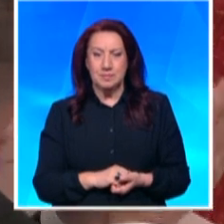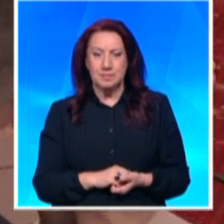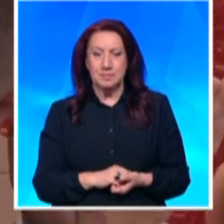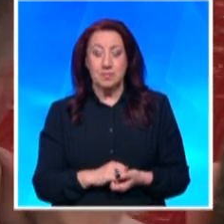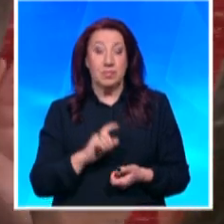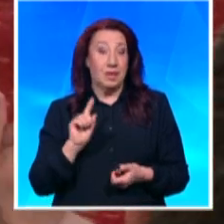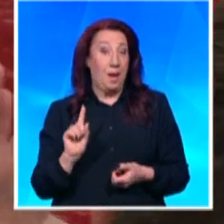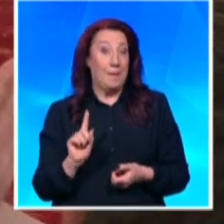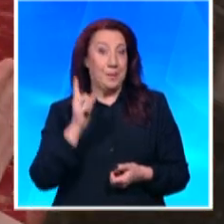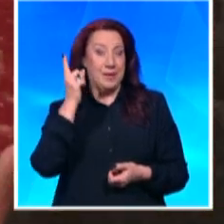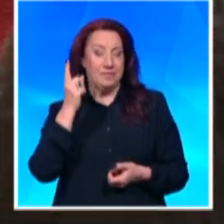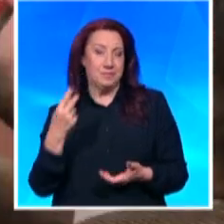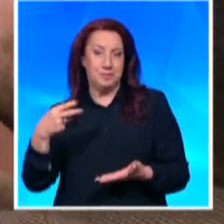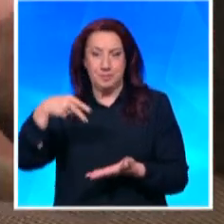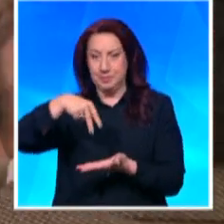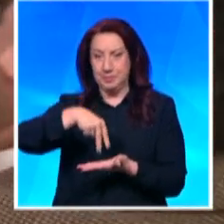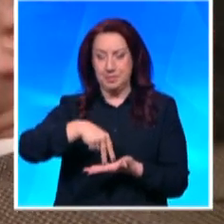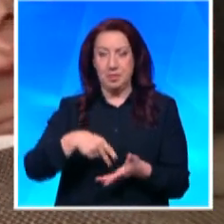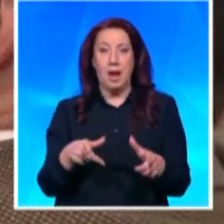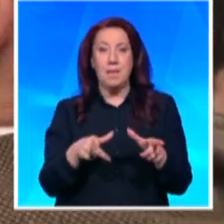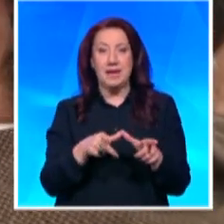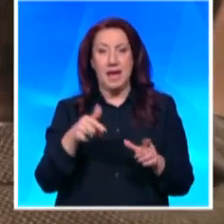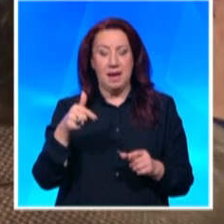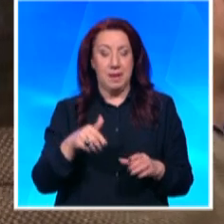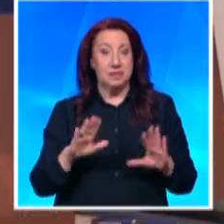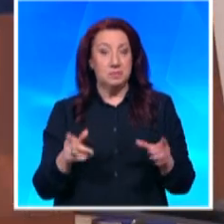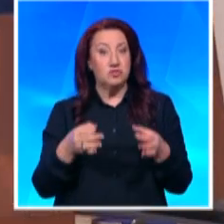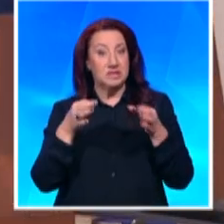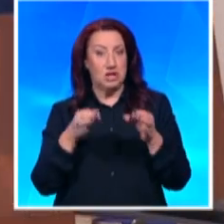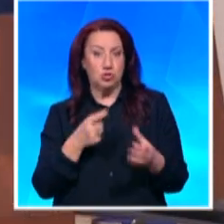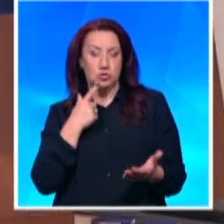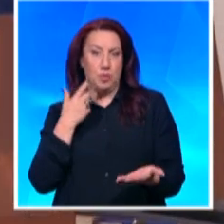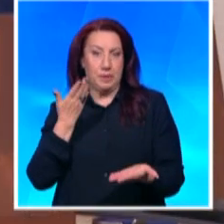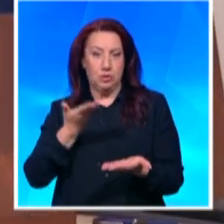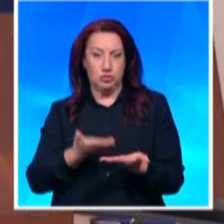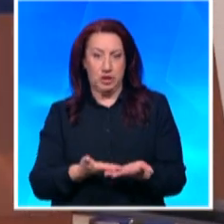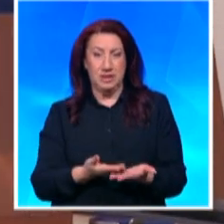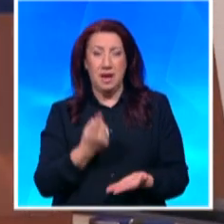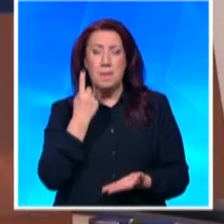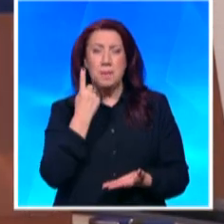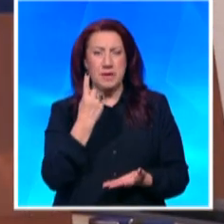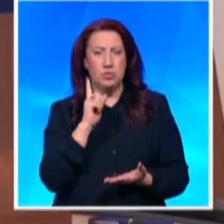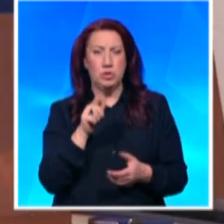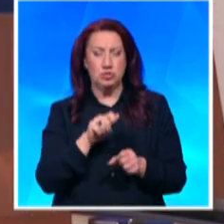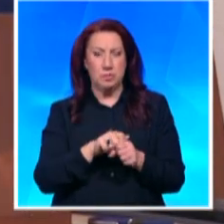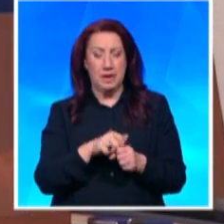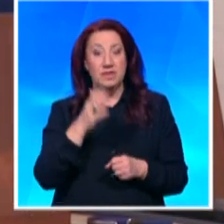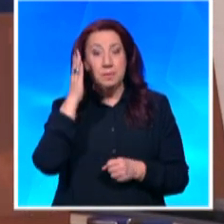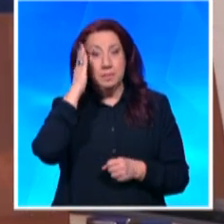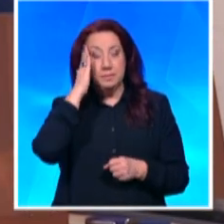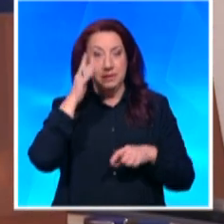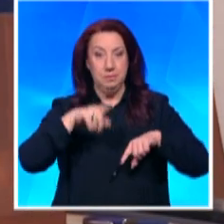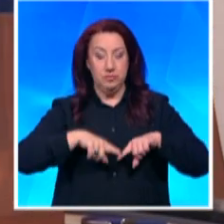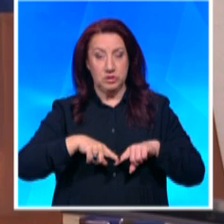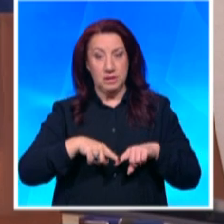Първата поява на Мария Габриел в парламента започна със сериозна заявка. Първото, което ще направи министъра на правосъдието в моето